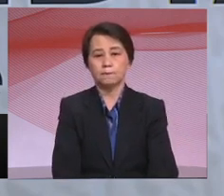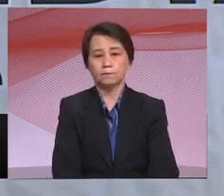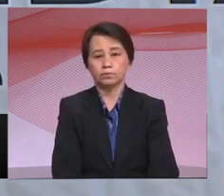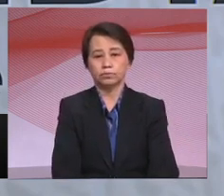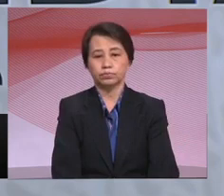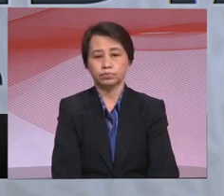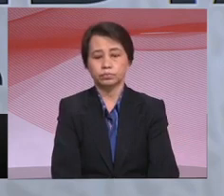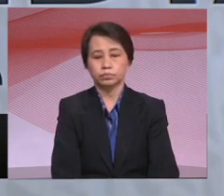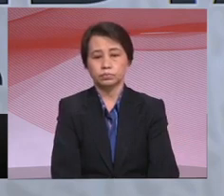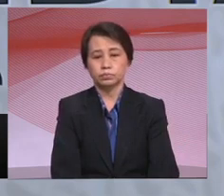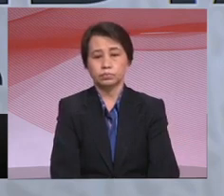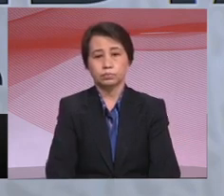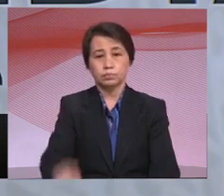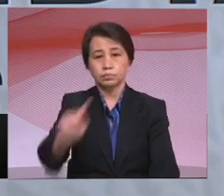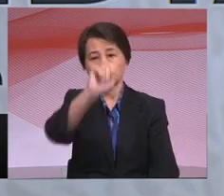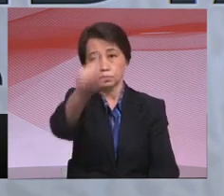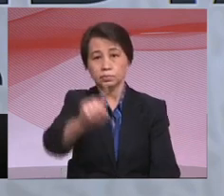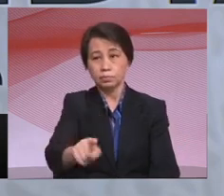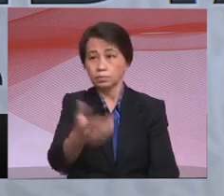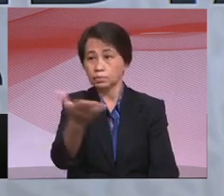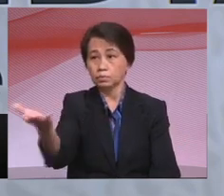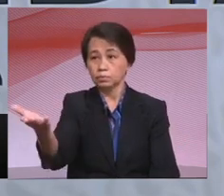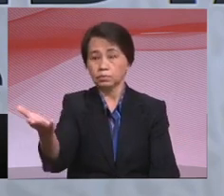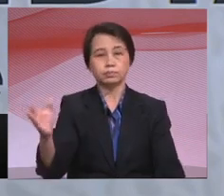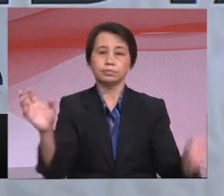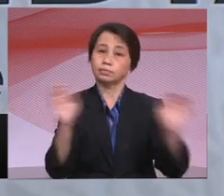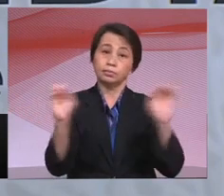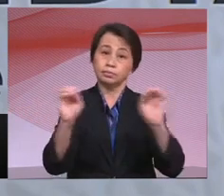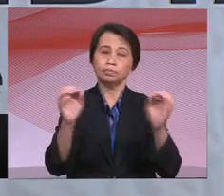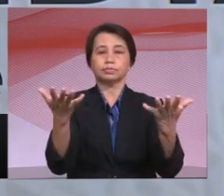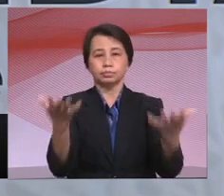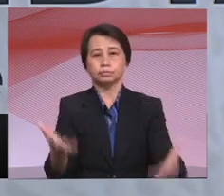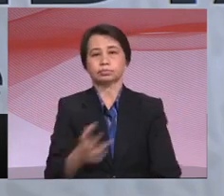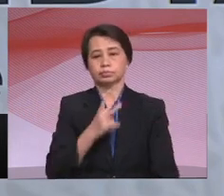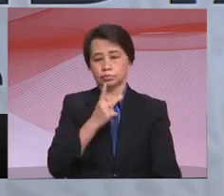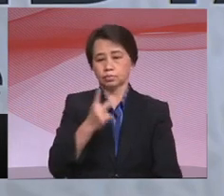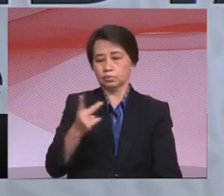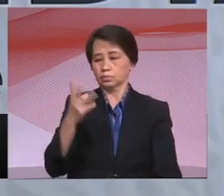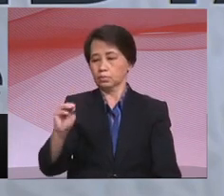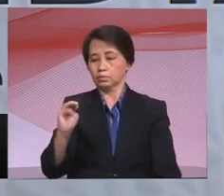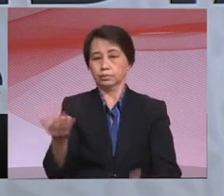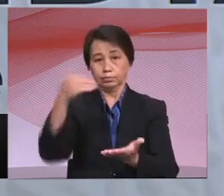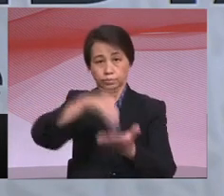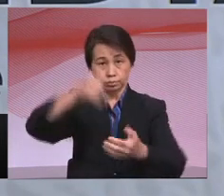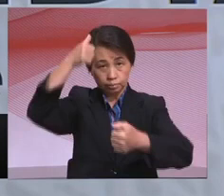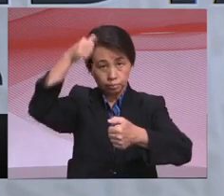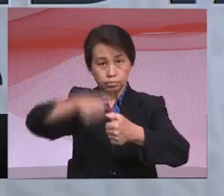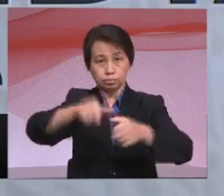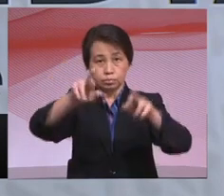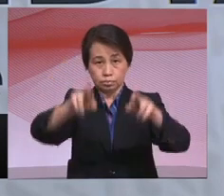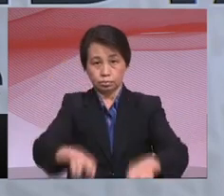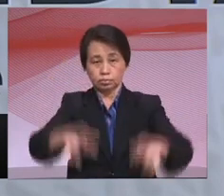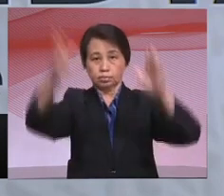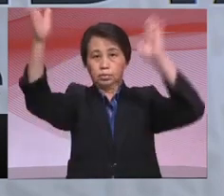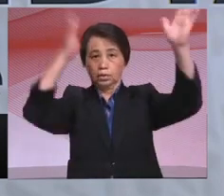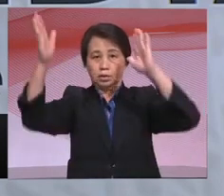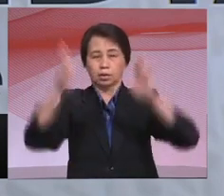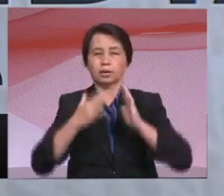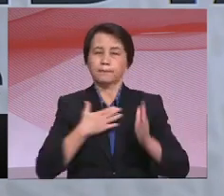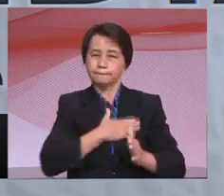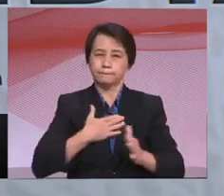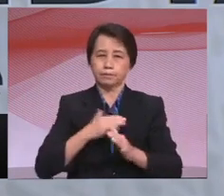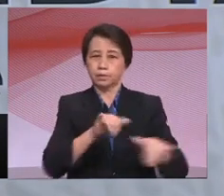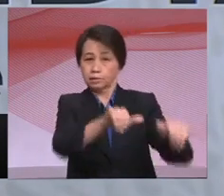Ada lagi soalan? Kalau tak ada, sekali lagi Kementerian Kesihatan ingin mengingatkan rakyat Malaysia untuk kita